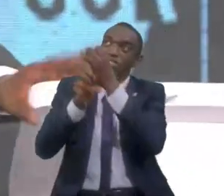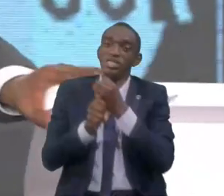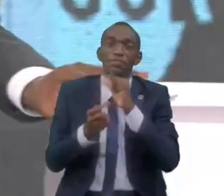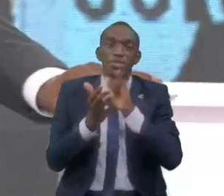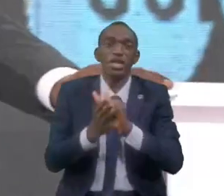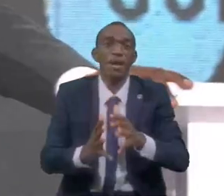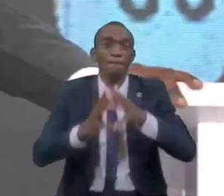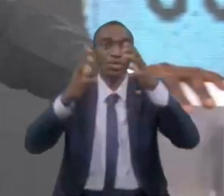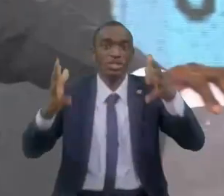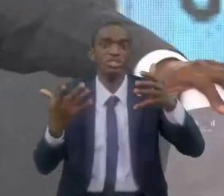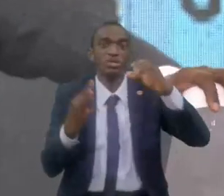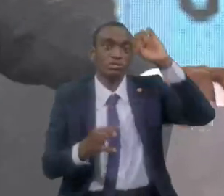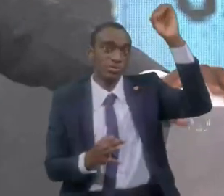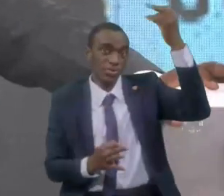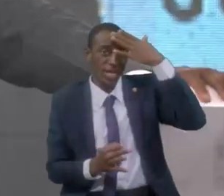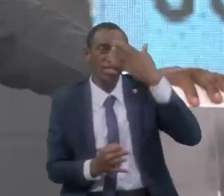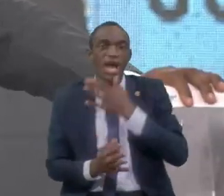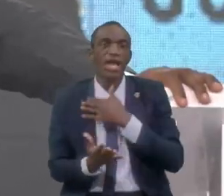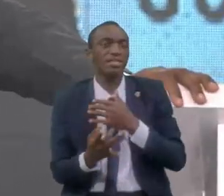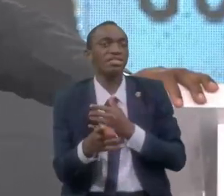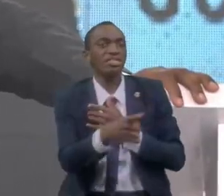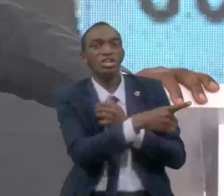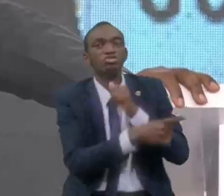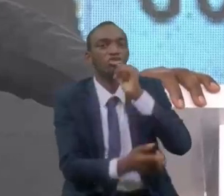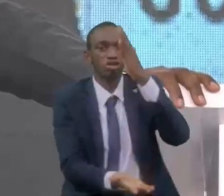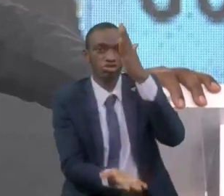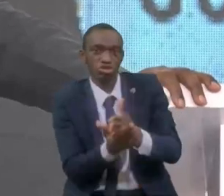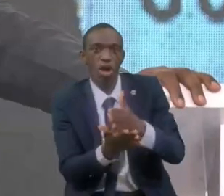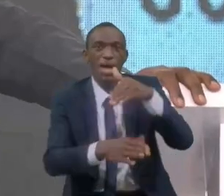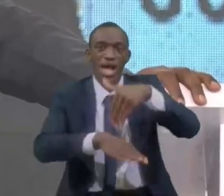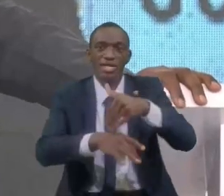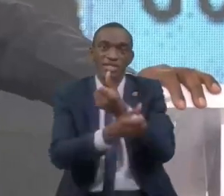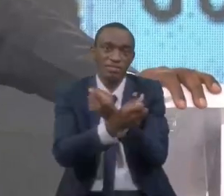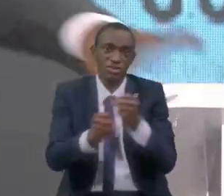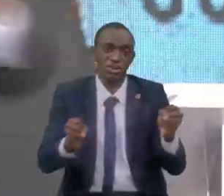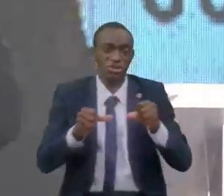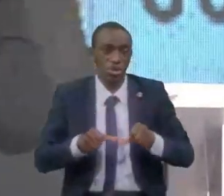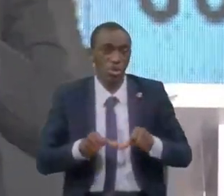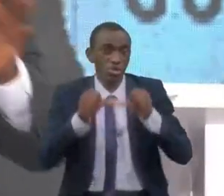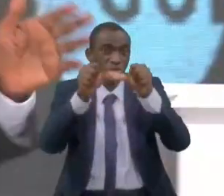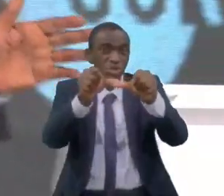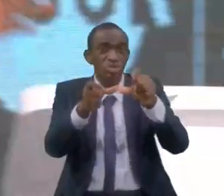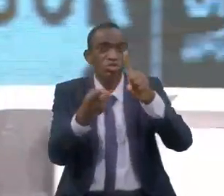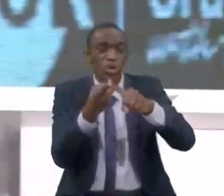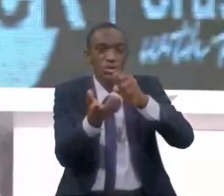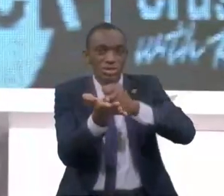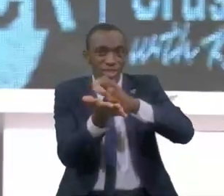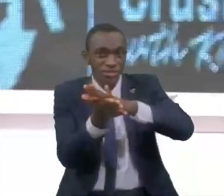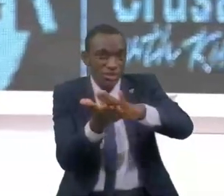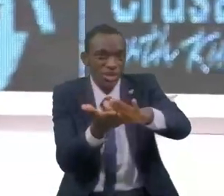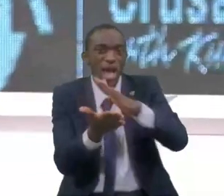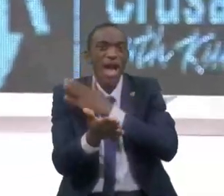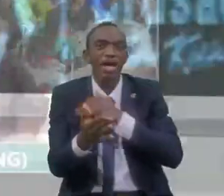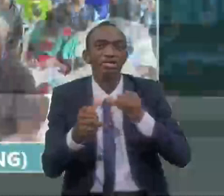l'abondance de cette grâce et qui ne s'arrêtent pas au salut, ils avancent pour la sanctification et ils